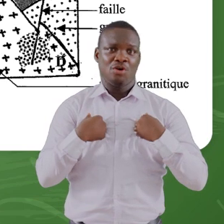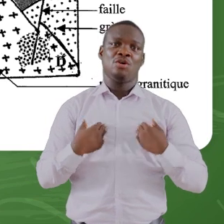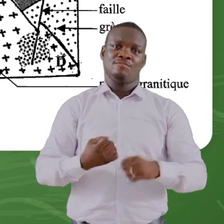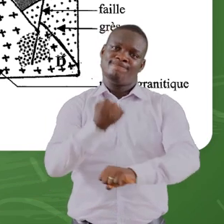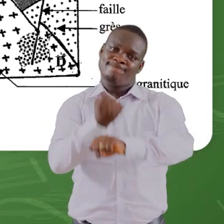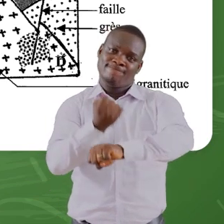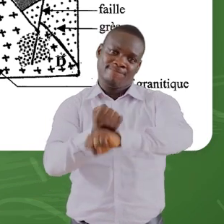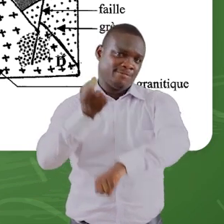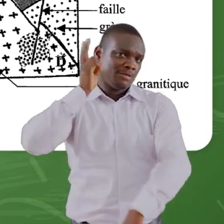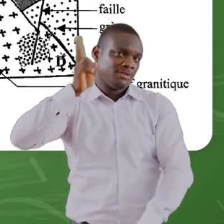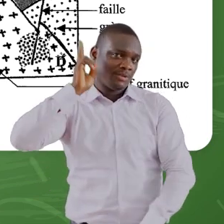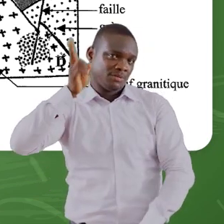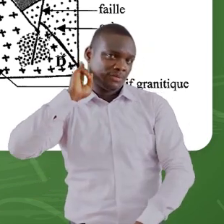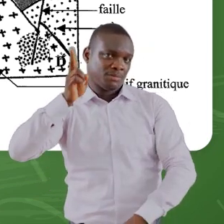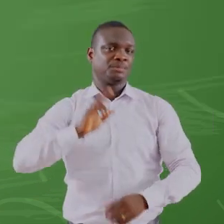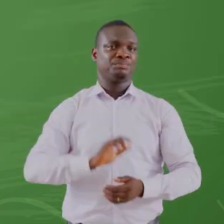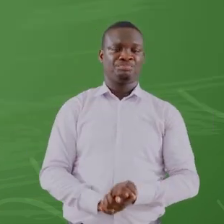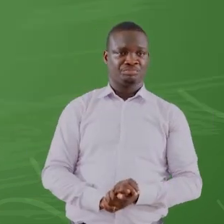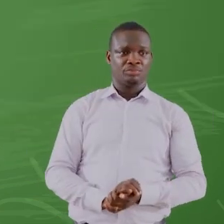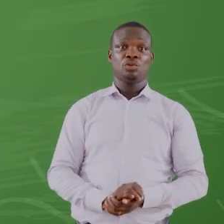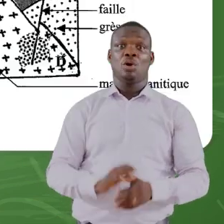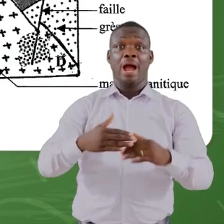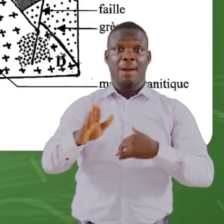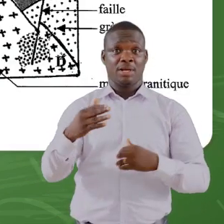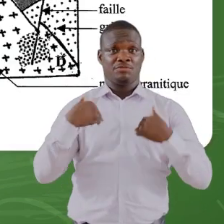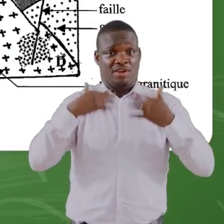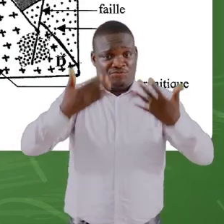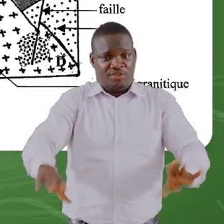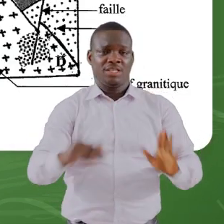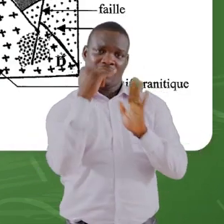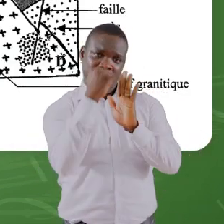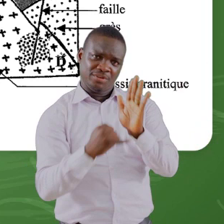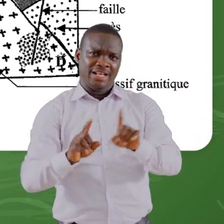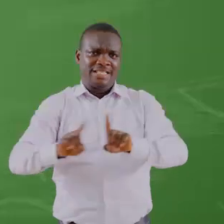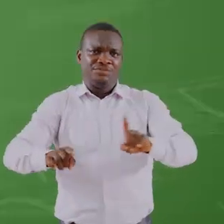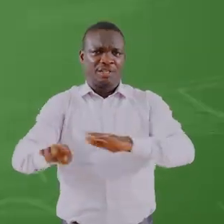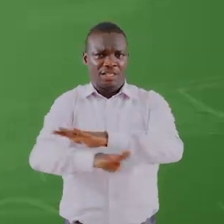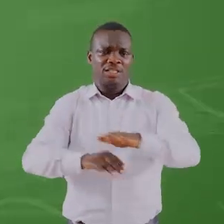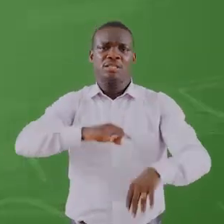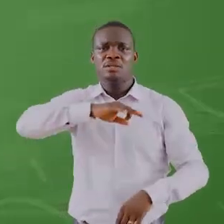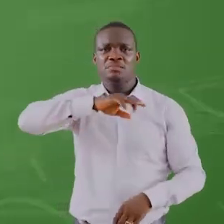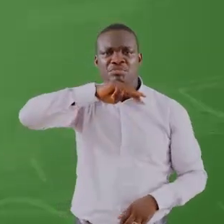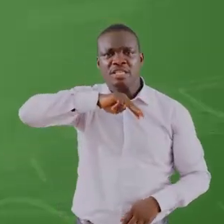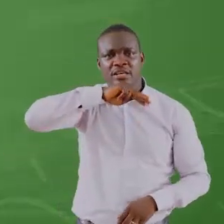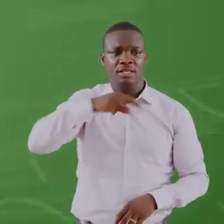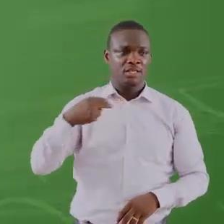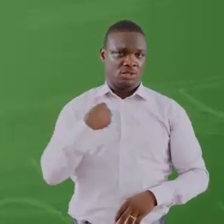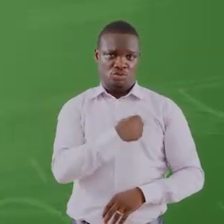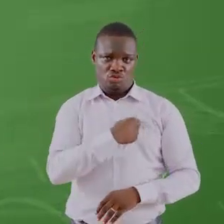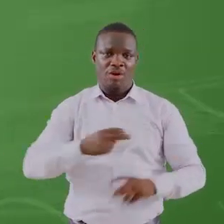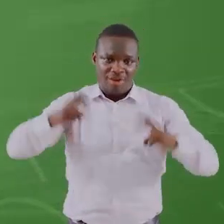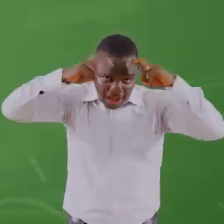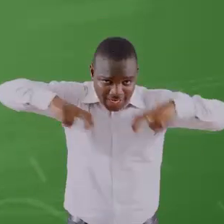nous avons le paléoplacère. Après avoir identifié ces différents gîtes miniers, nous allons passer